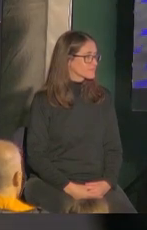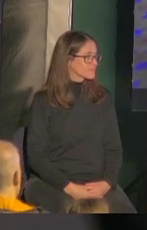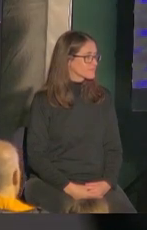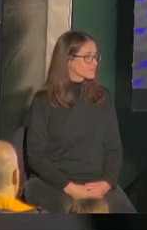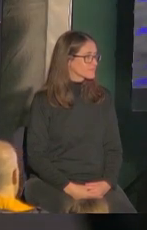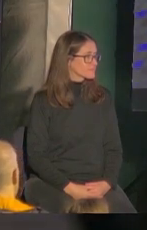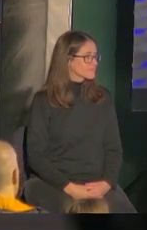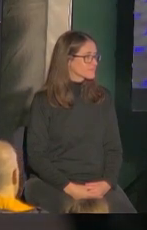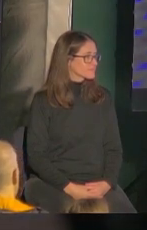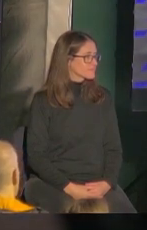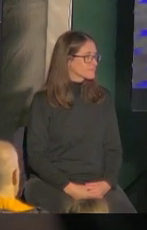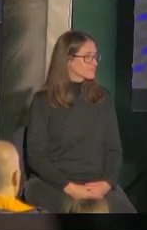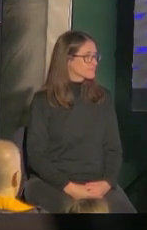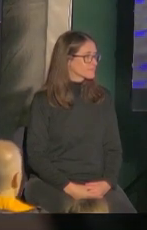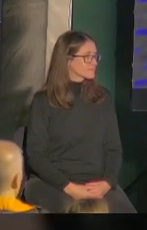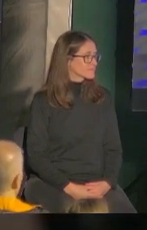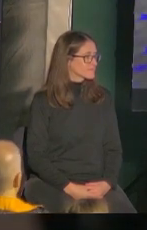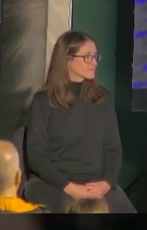Anem cap aquí, que està més brut.